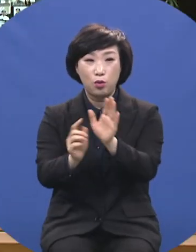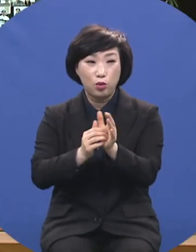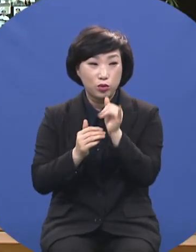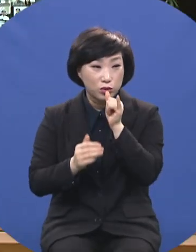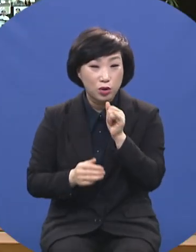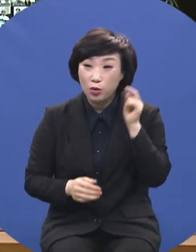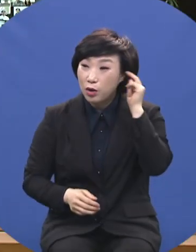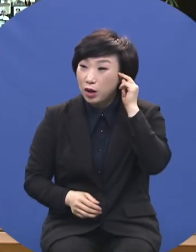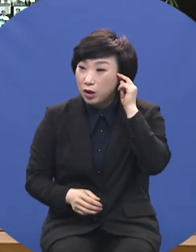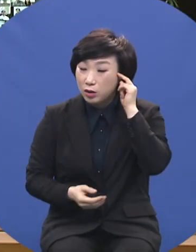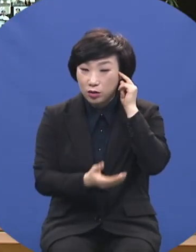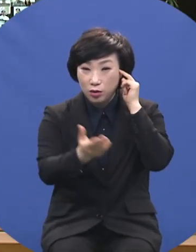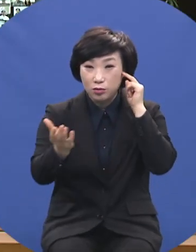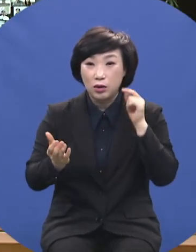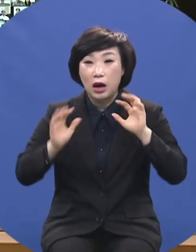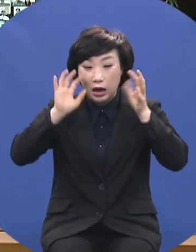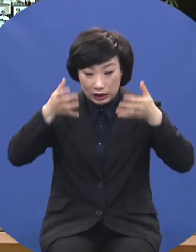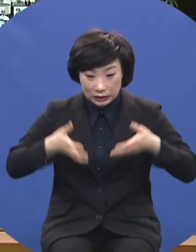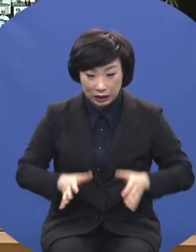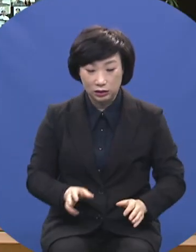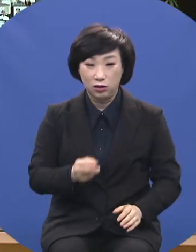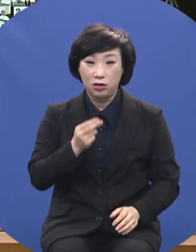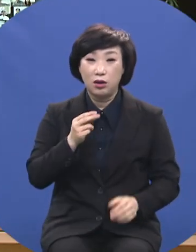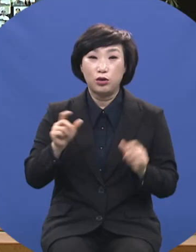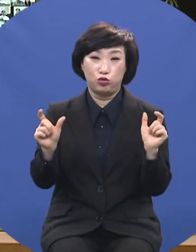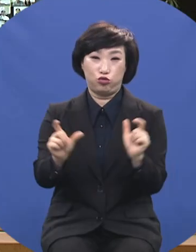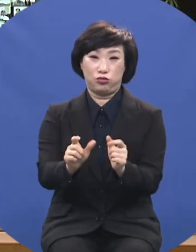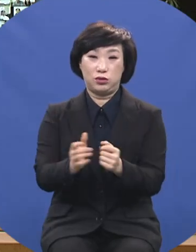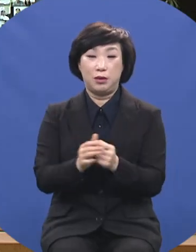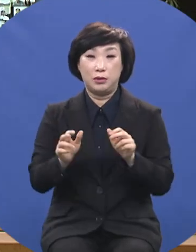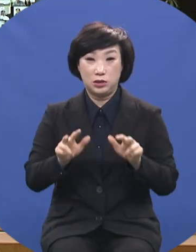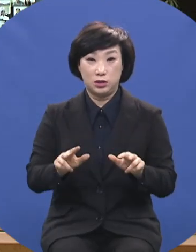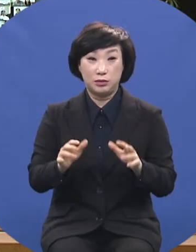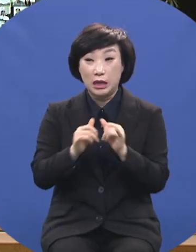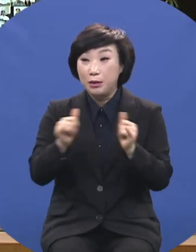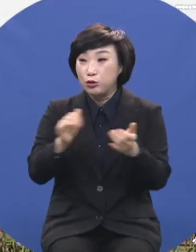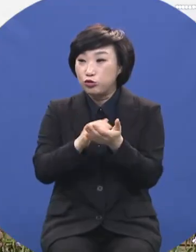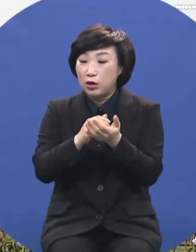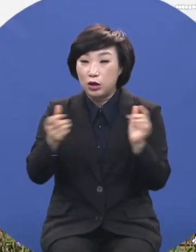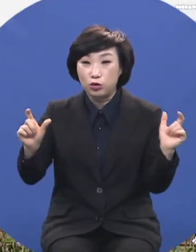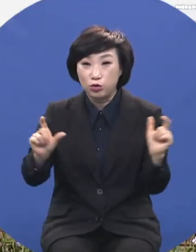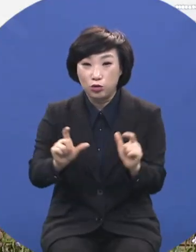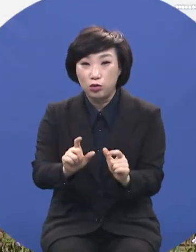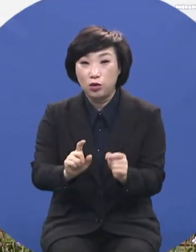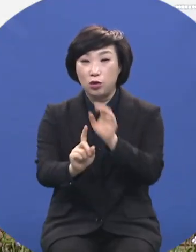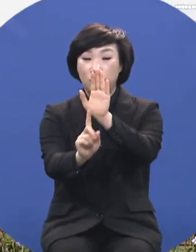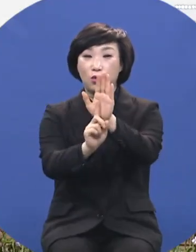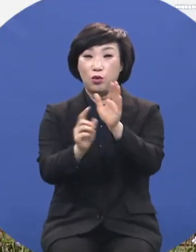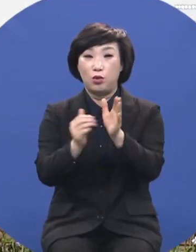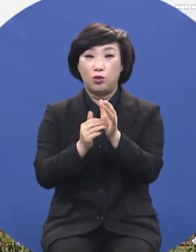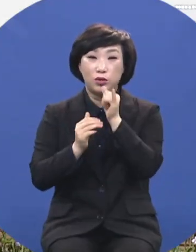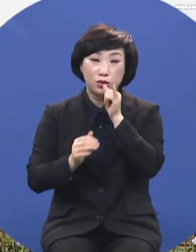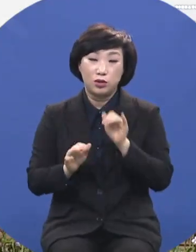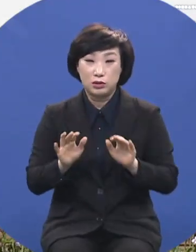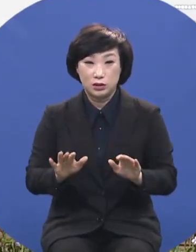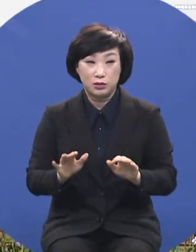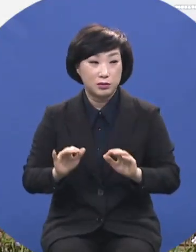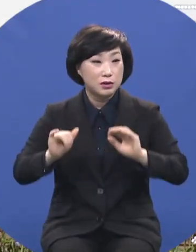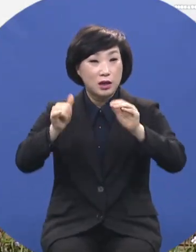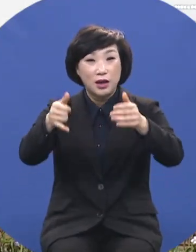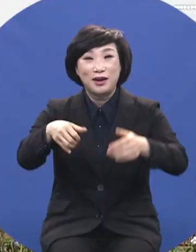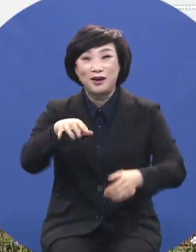없어지느냐? 아이를 안 낳아서 벌써 인구가 줄어들기 시작한대요. 예, 지금